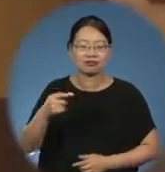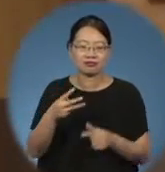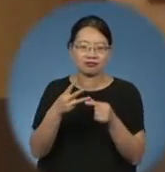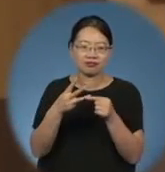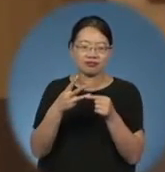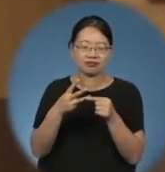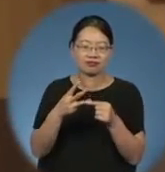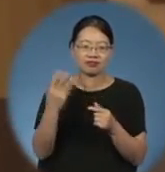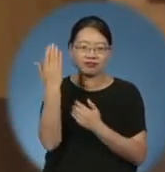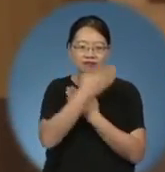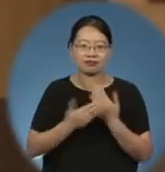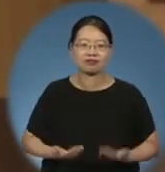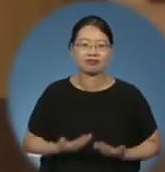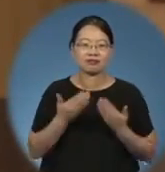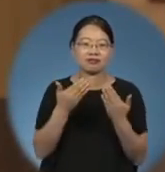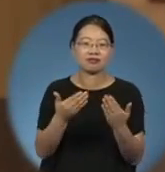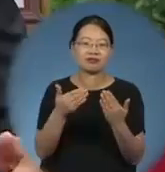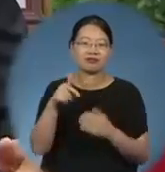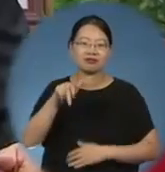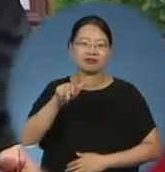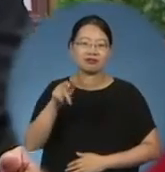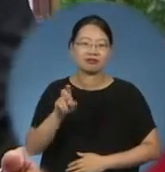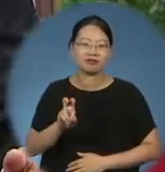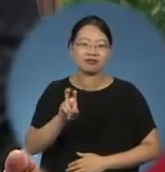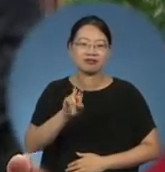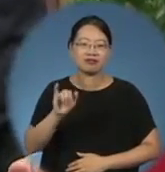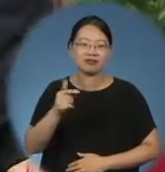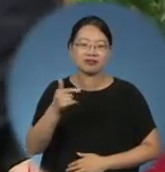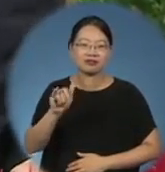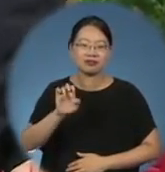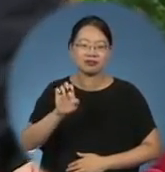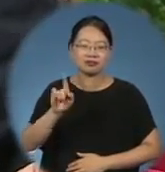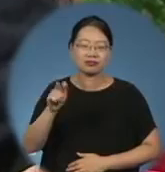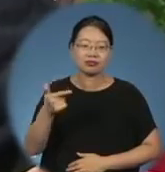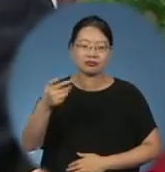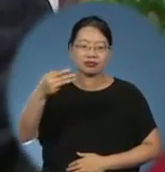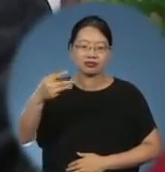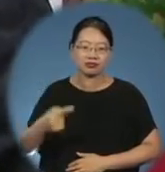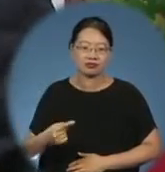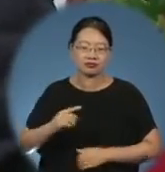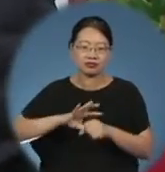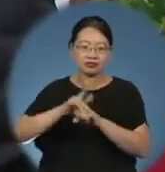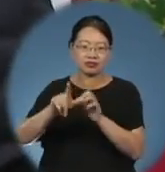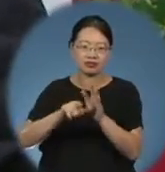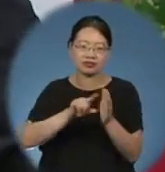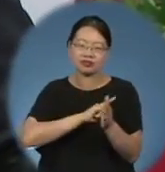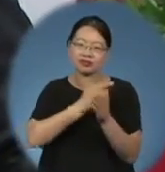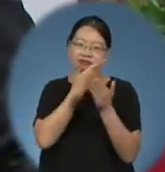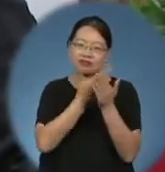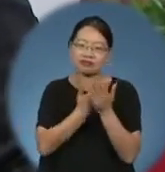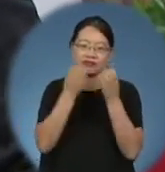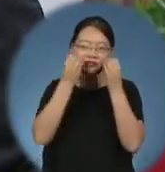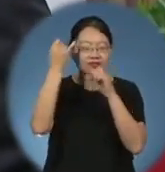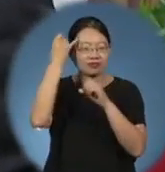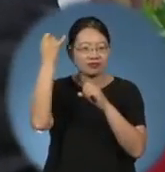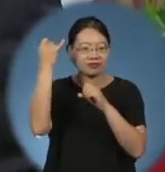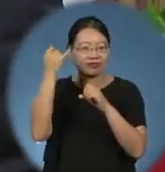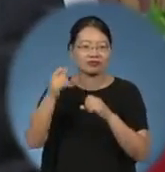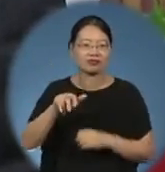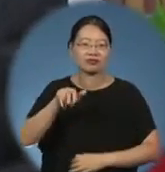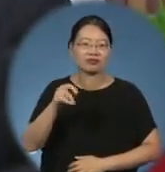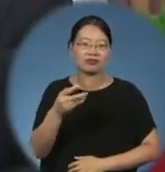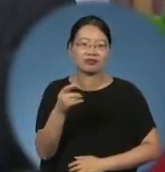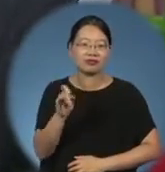이렇게 헌신 원이 성쇠 원이 gm 에 그 다음에 이제 글로벌 시대 의 가장 중요한 창의력 플레이